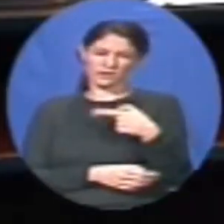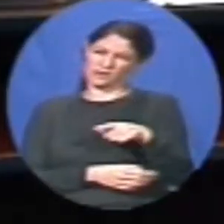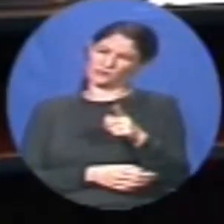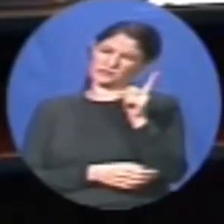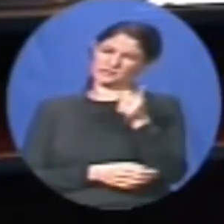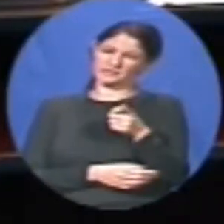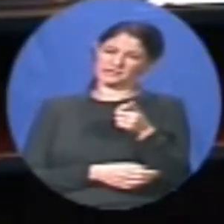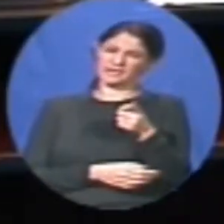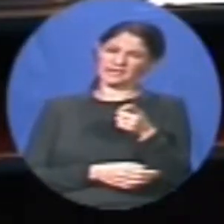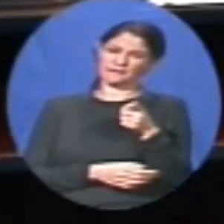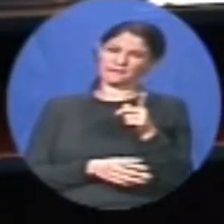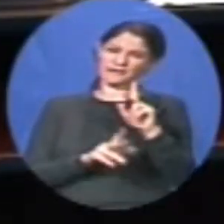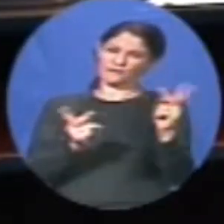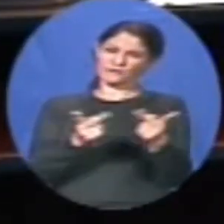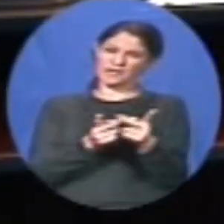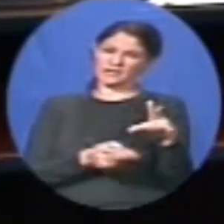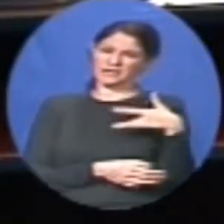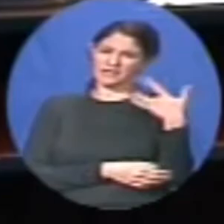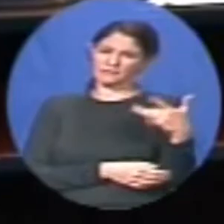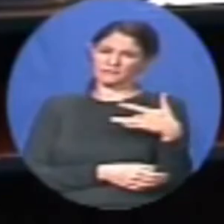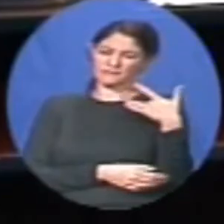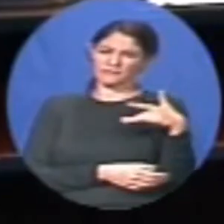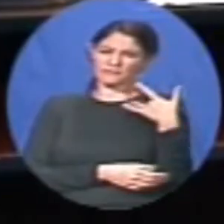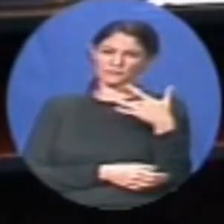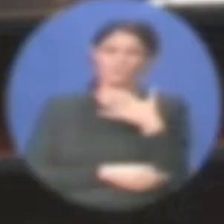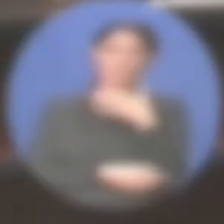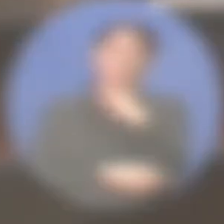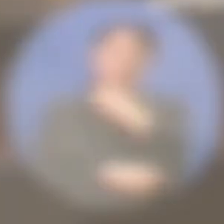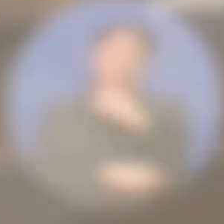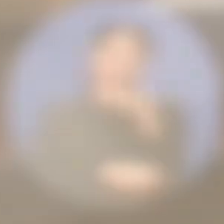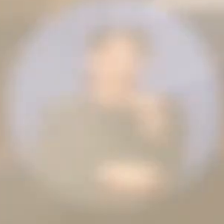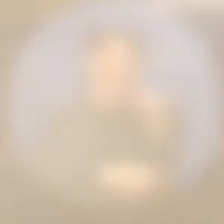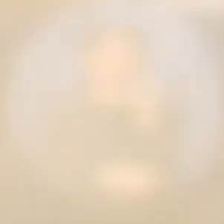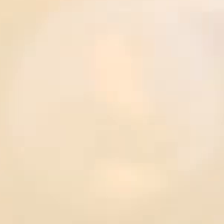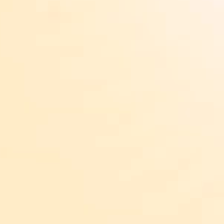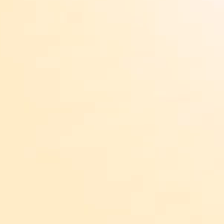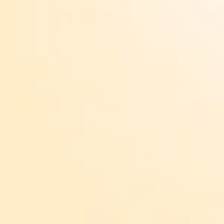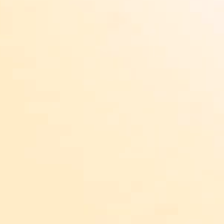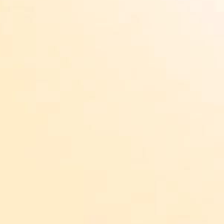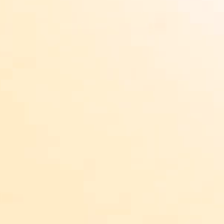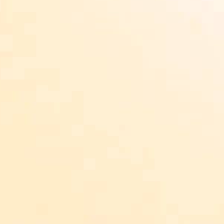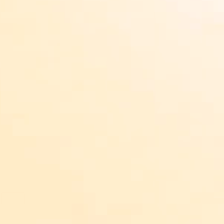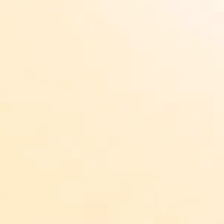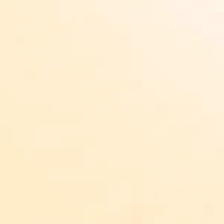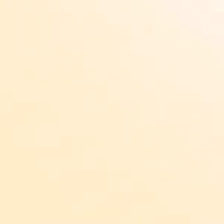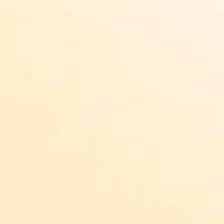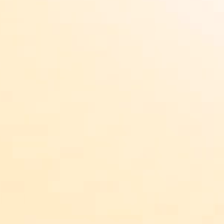איך פותרים התמכרות בוואטסאפ. לגמרי, בגוגל, נחפש דוקטור אילן טל. תודה רבה לך. תודה.